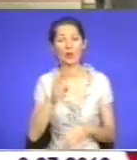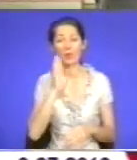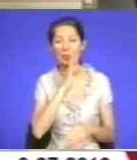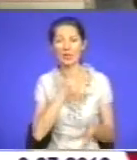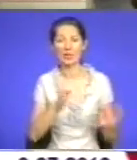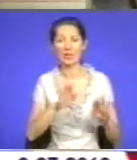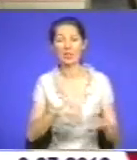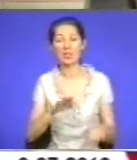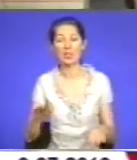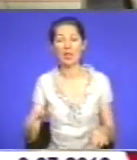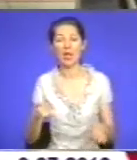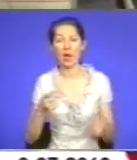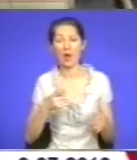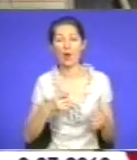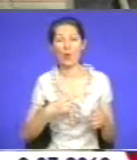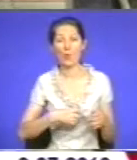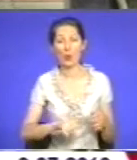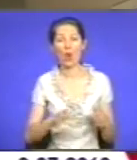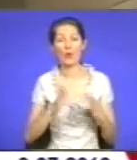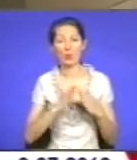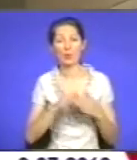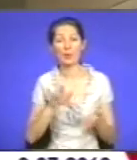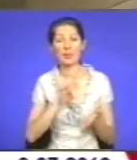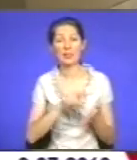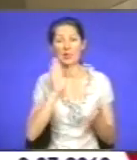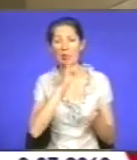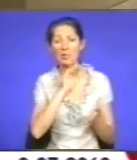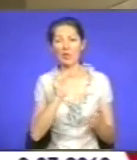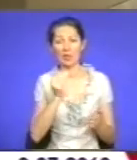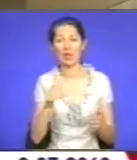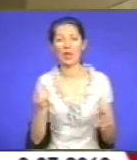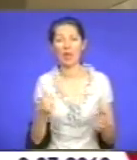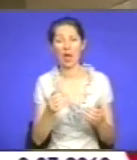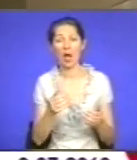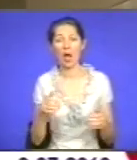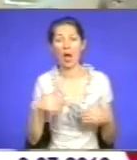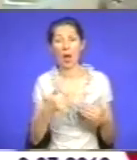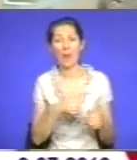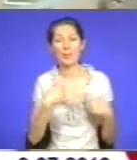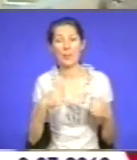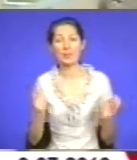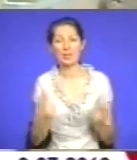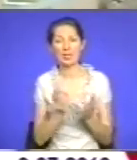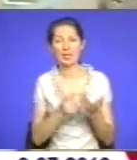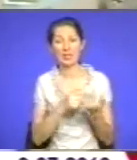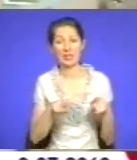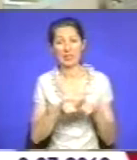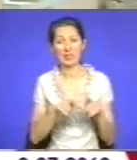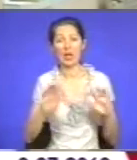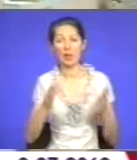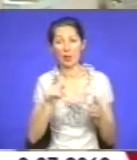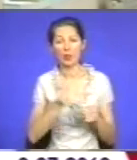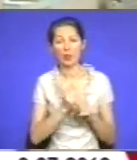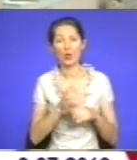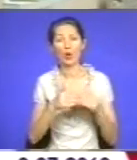у пологових будинках. Центр матері і дитини покликаний зменшити кількість таких випадків. Там працюватимуть кваліфіковані спеціалісти,